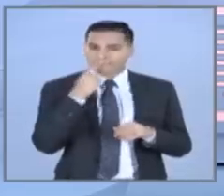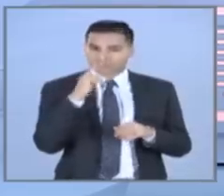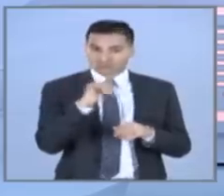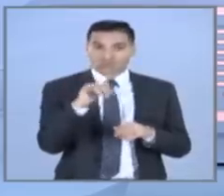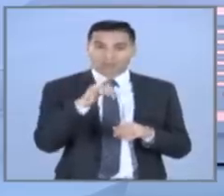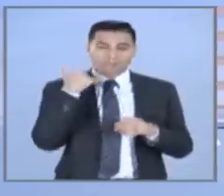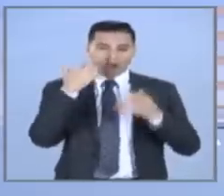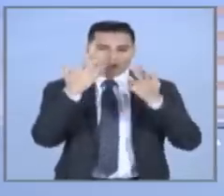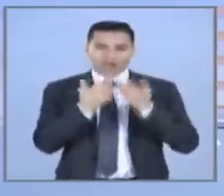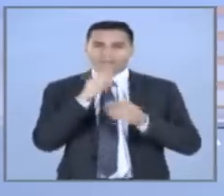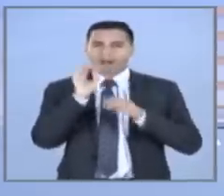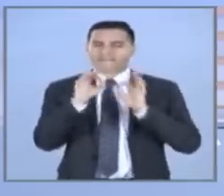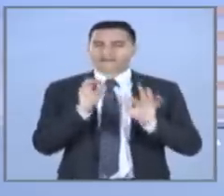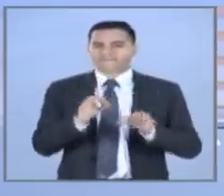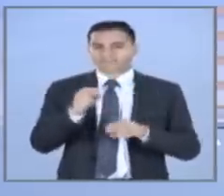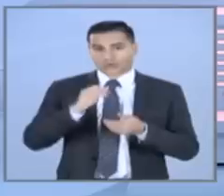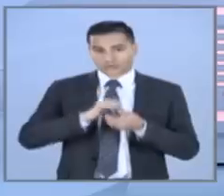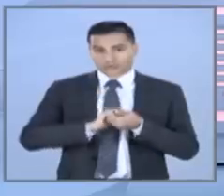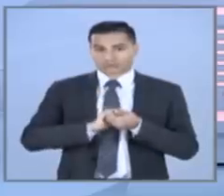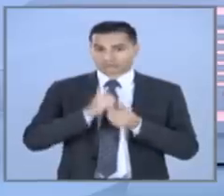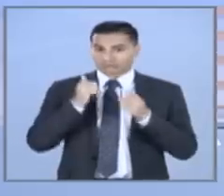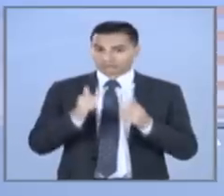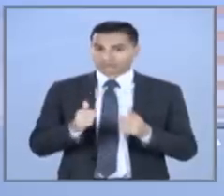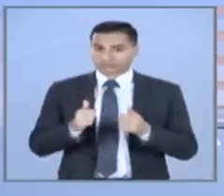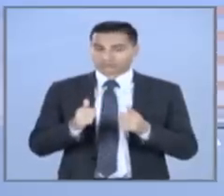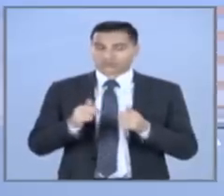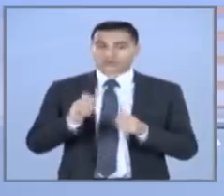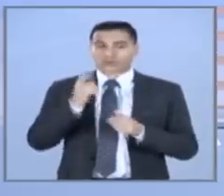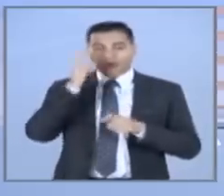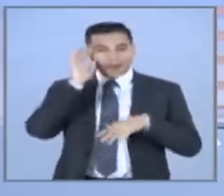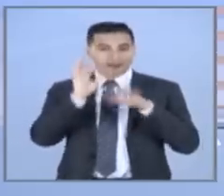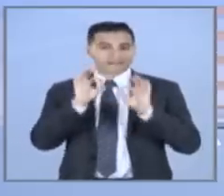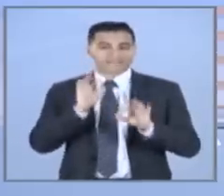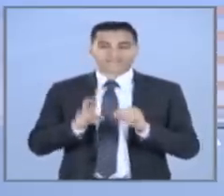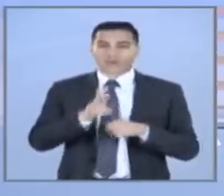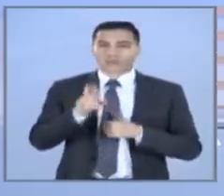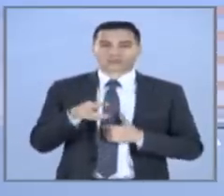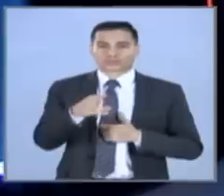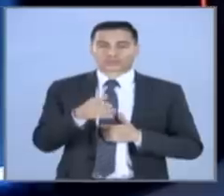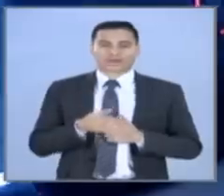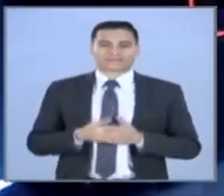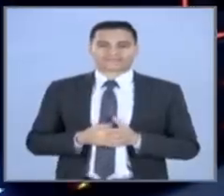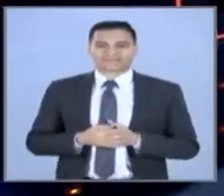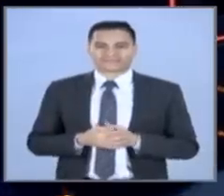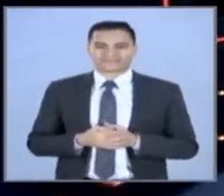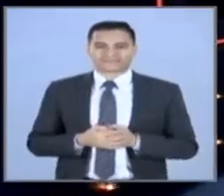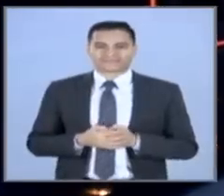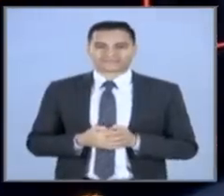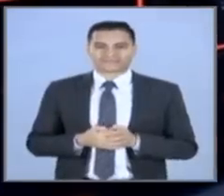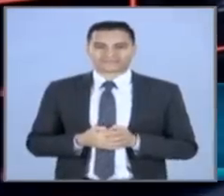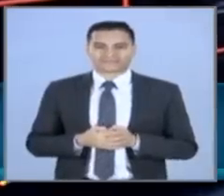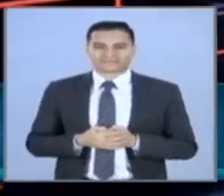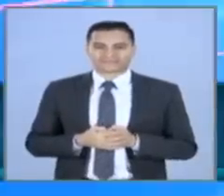يعتمد على الأرقام يا دكتورة نسرين. سرعة البديهة، والسؤال هو